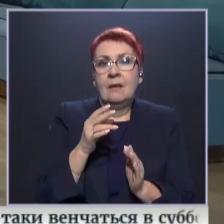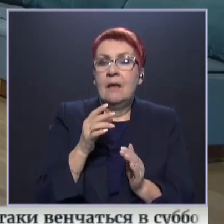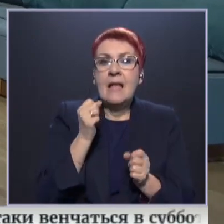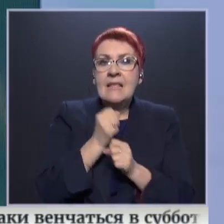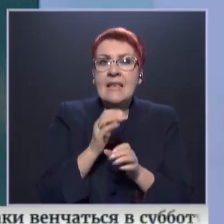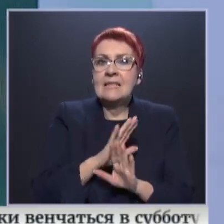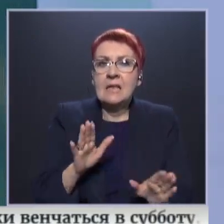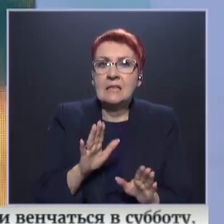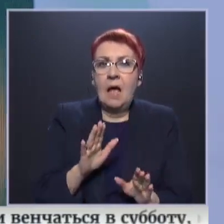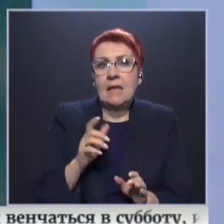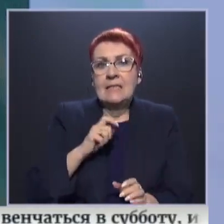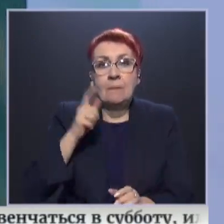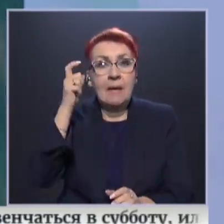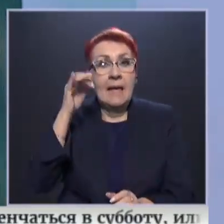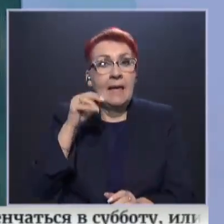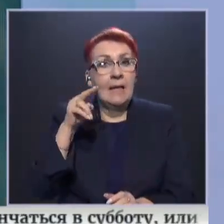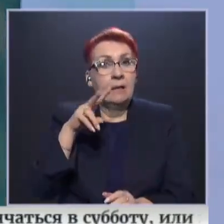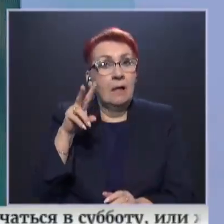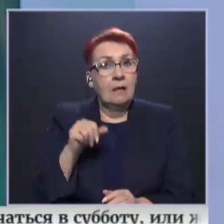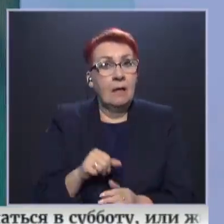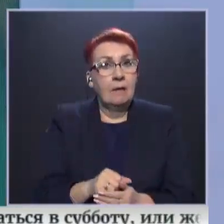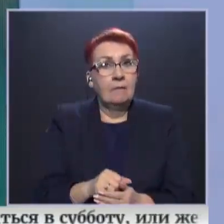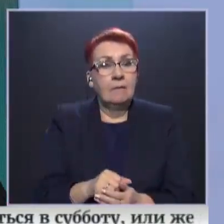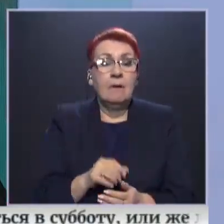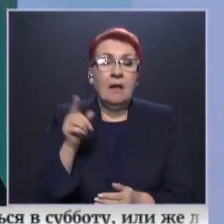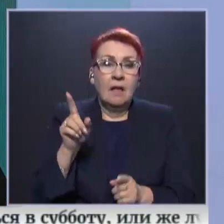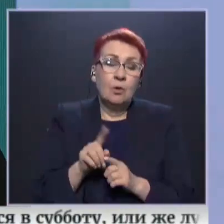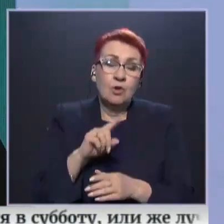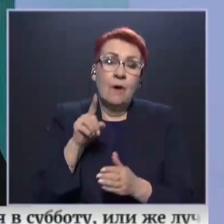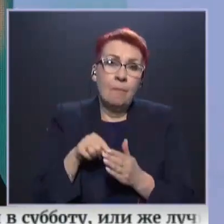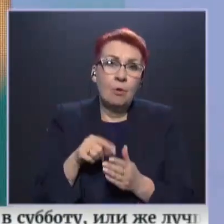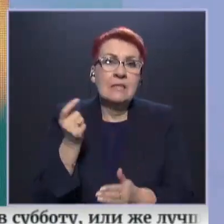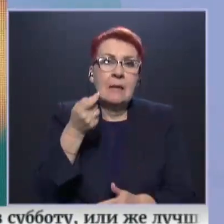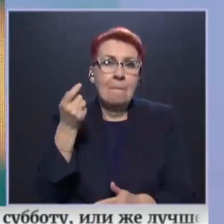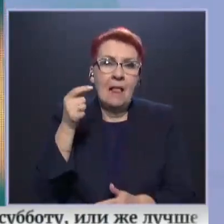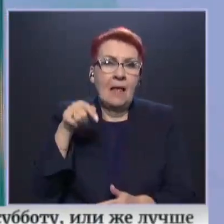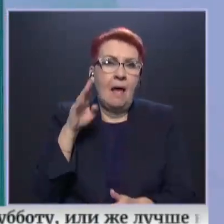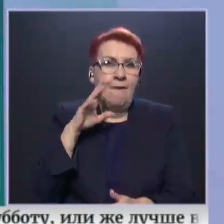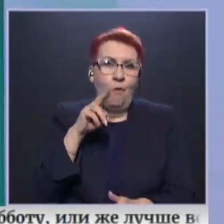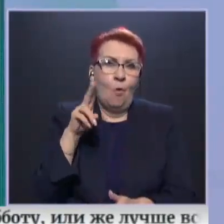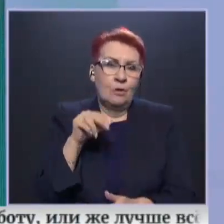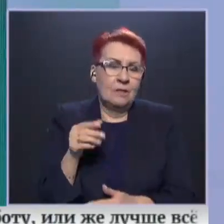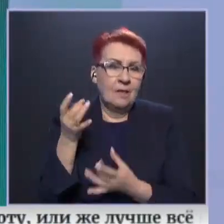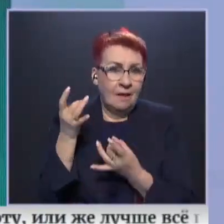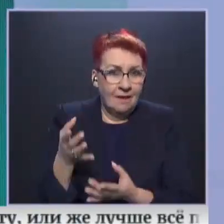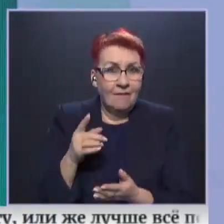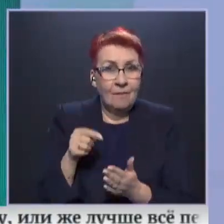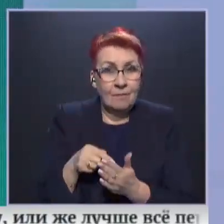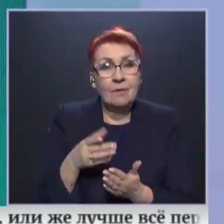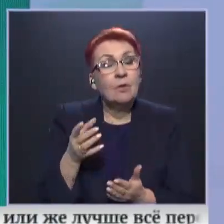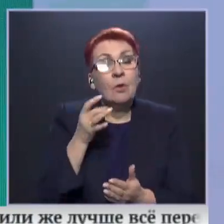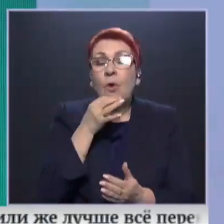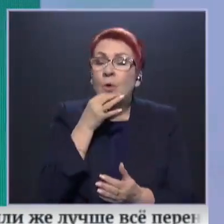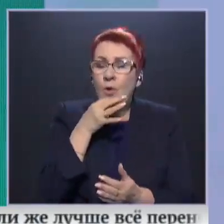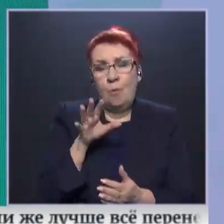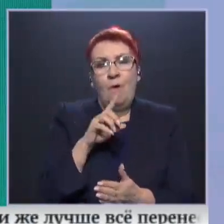Тоже вопрос такой из мелководья, но мы отвечаем на все вопросы. Безусловно. Мы из наркомпроса, и любой вопрос